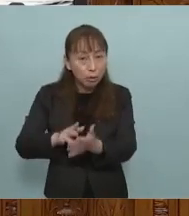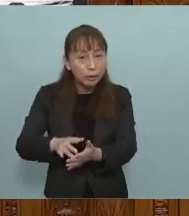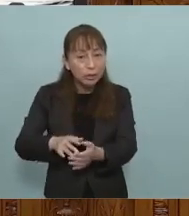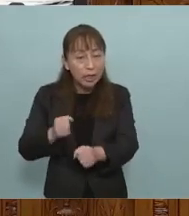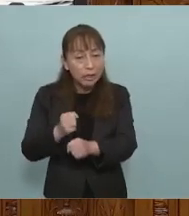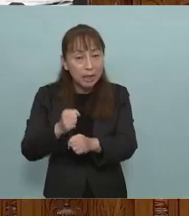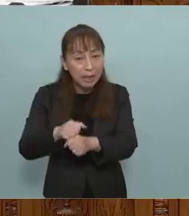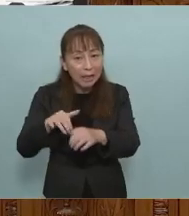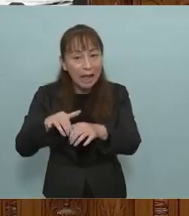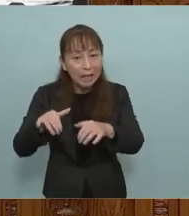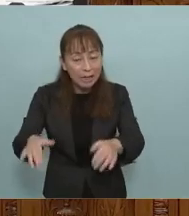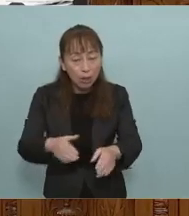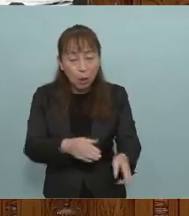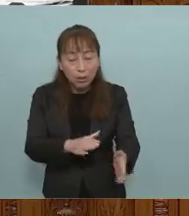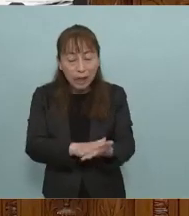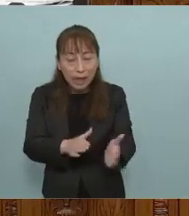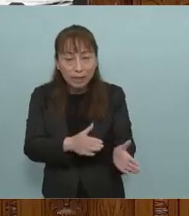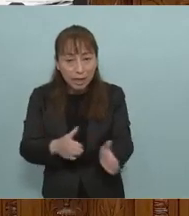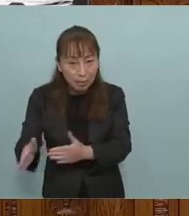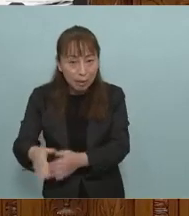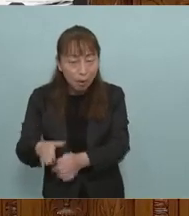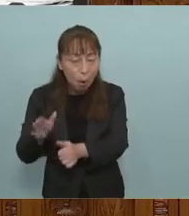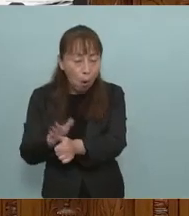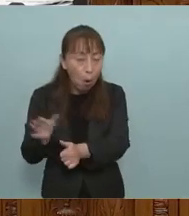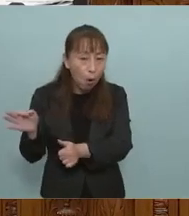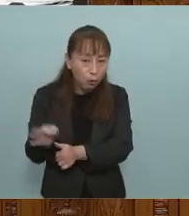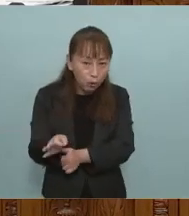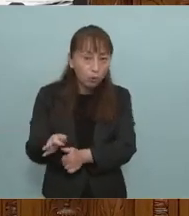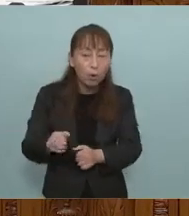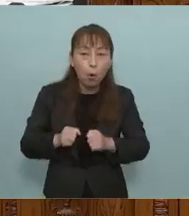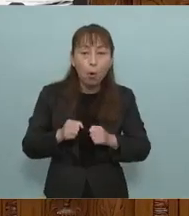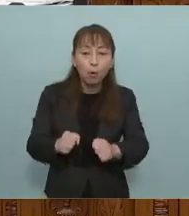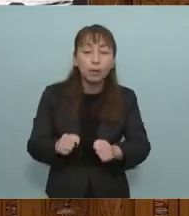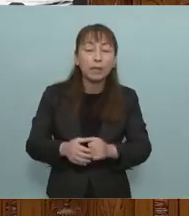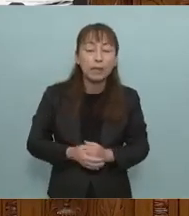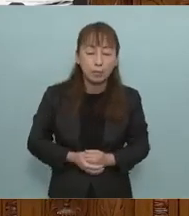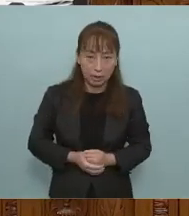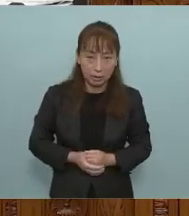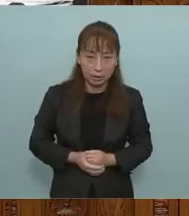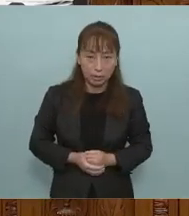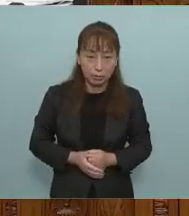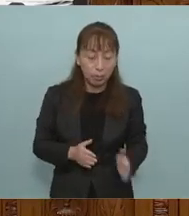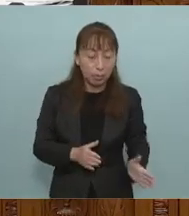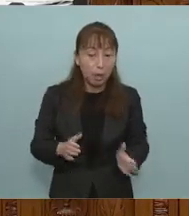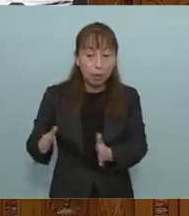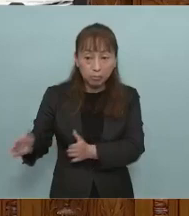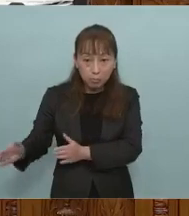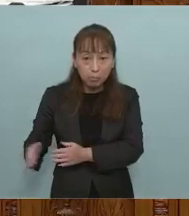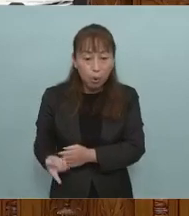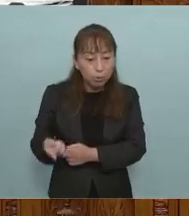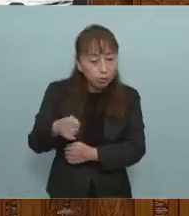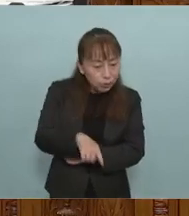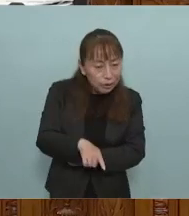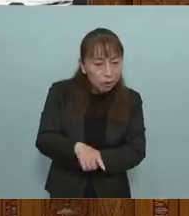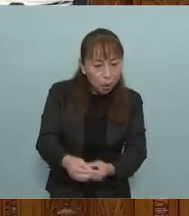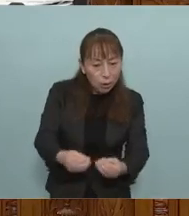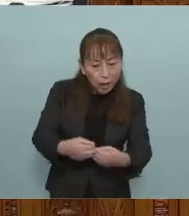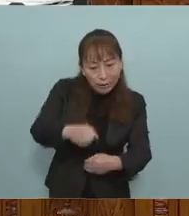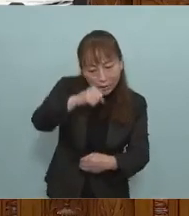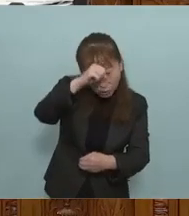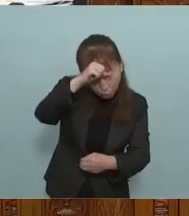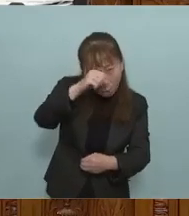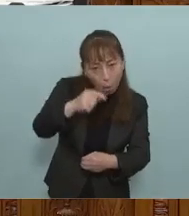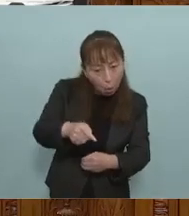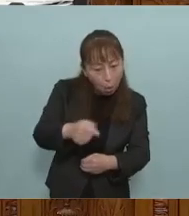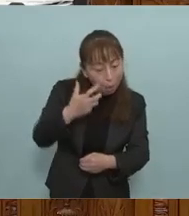制の整備への補助などの支援を行っているところです。一方、次の感染症危機を見